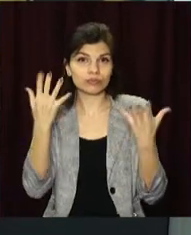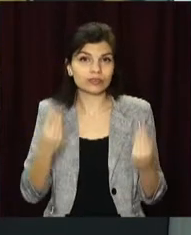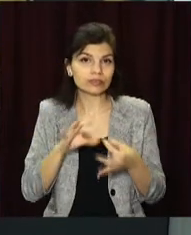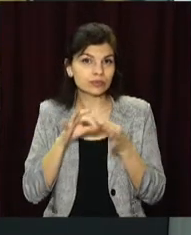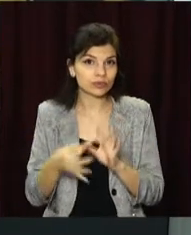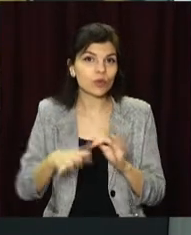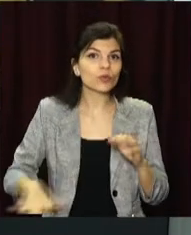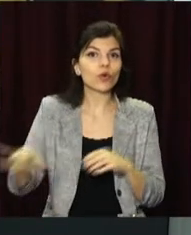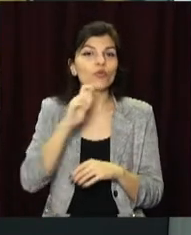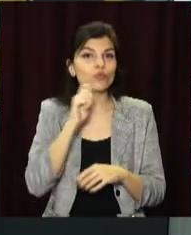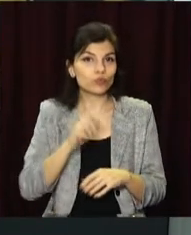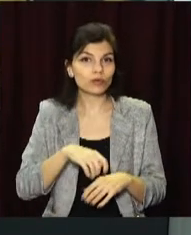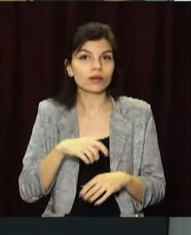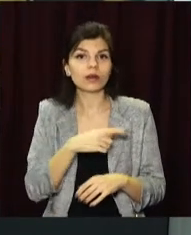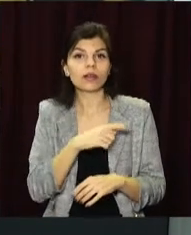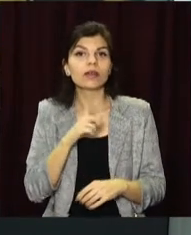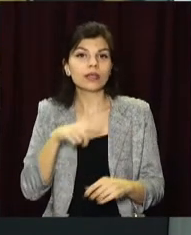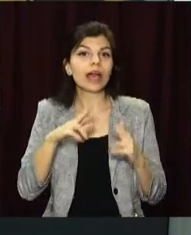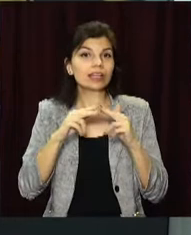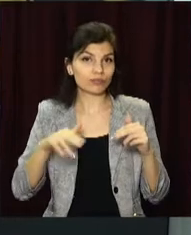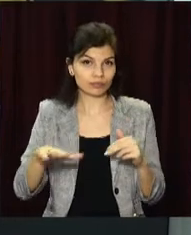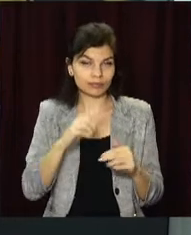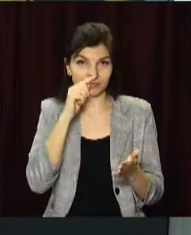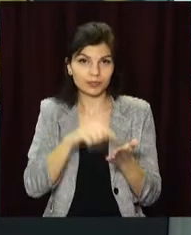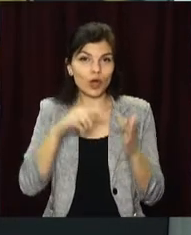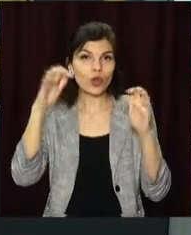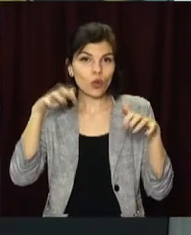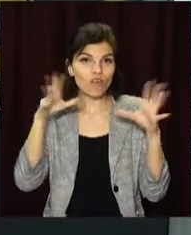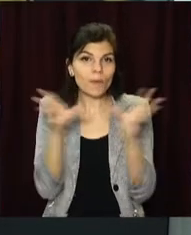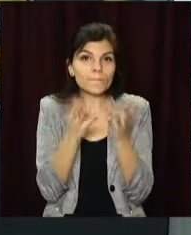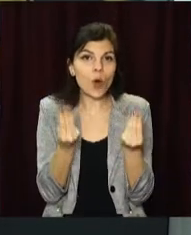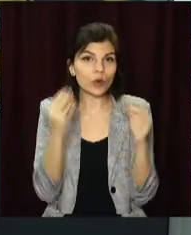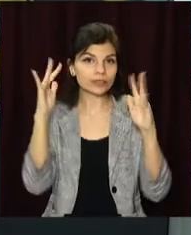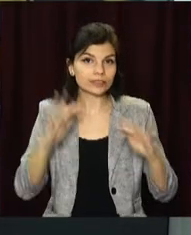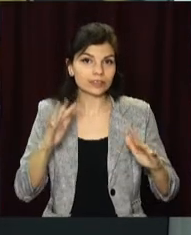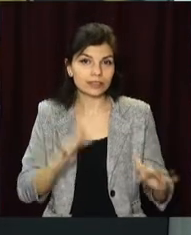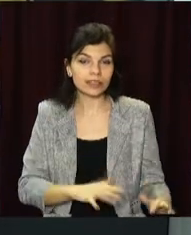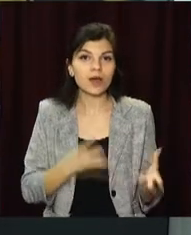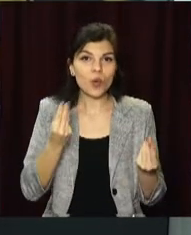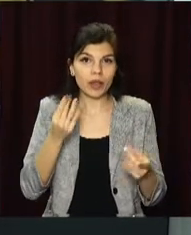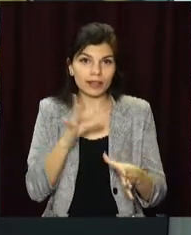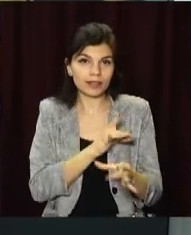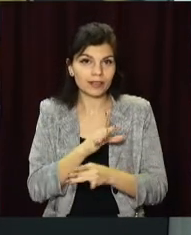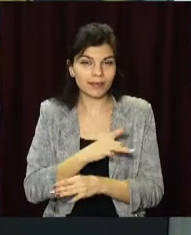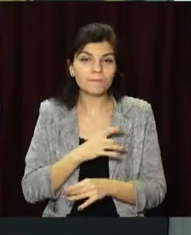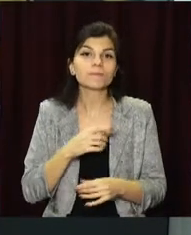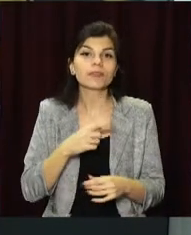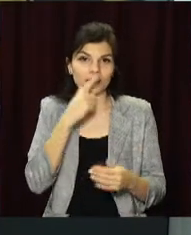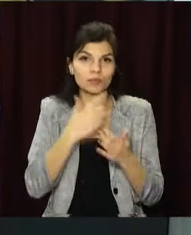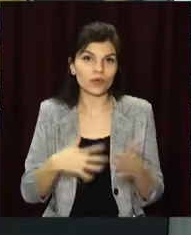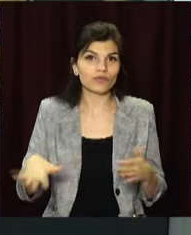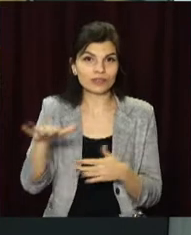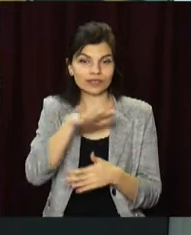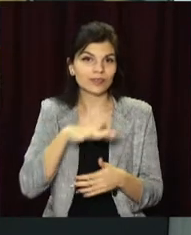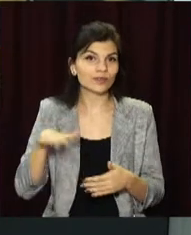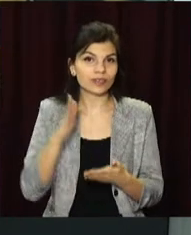погодних умов на більшості території України. Зачепила негода й Дніпропетровщину. Дощ з мокрим снігом, ожеледицю та налипання мокрого снігу фіксували практично